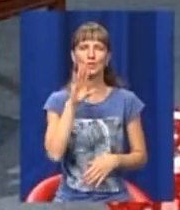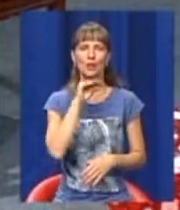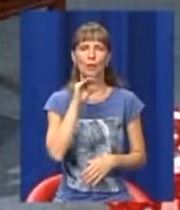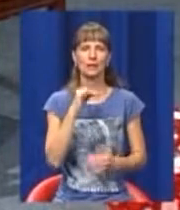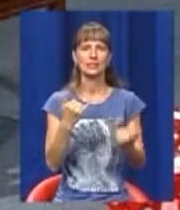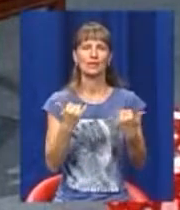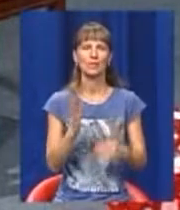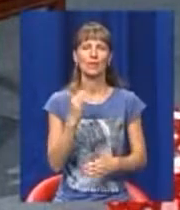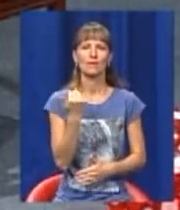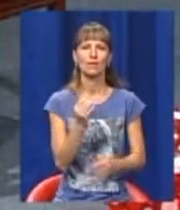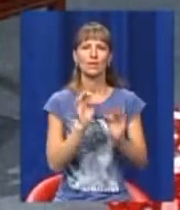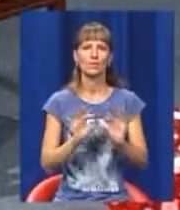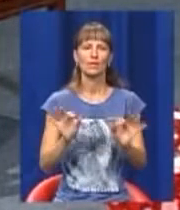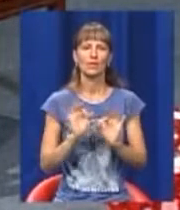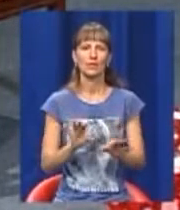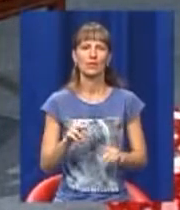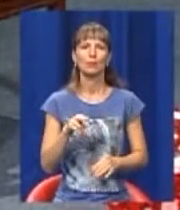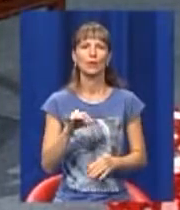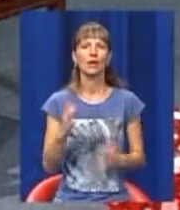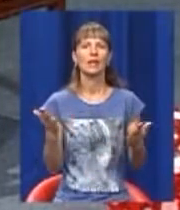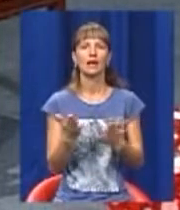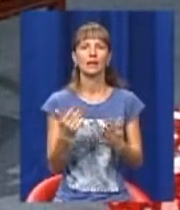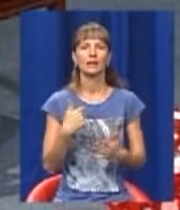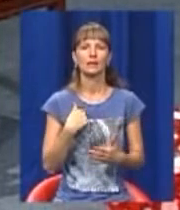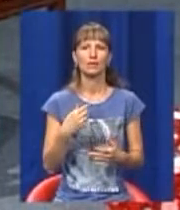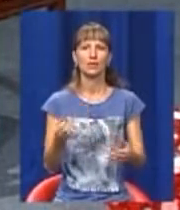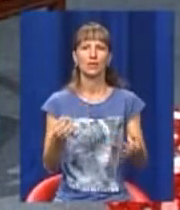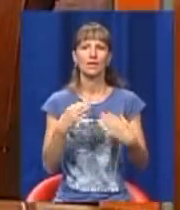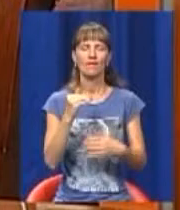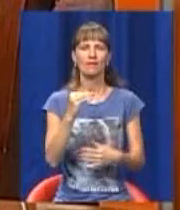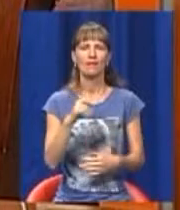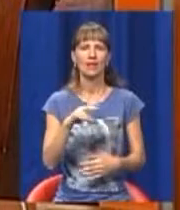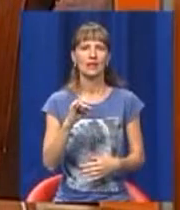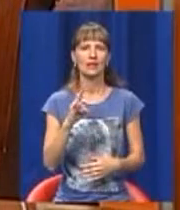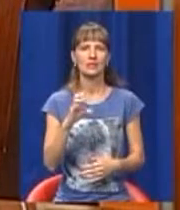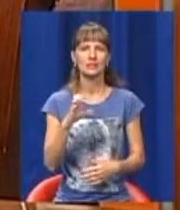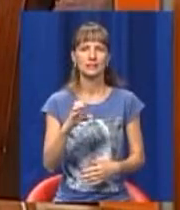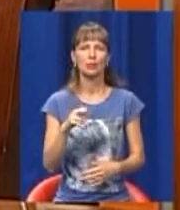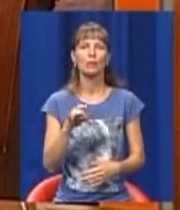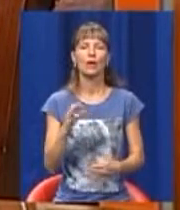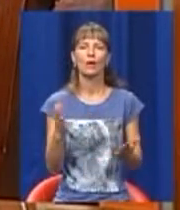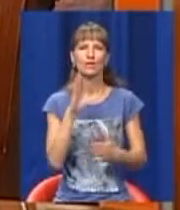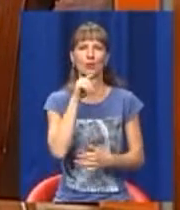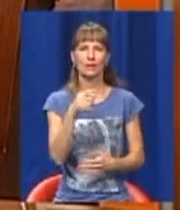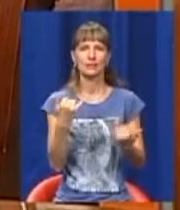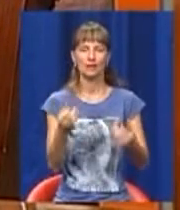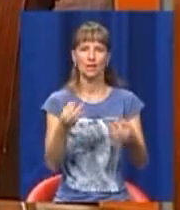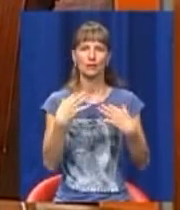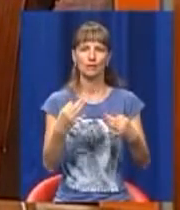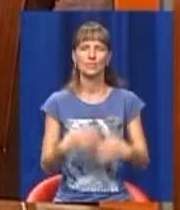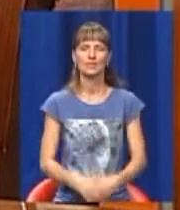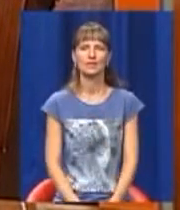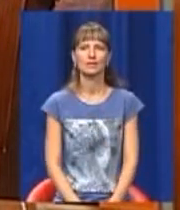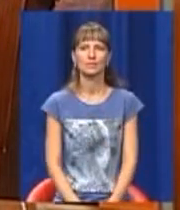песиків сьогодні будемо вам розповідати, а про яких саме нам скаже Фелікс. Ну, про якого песика ти нам сьогодні